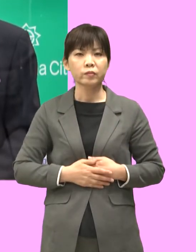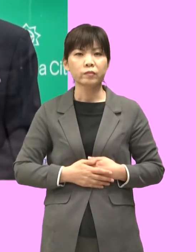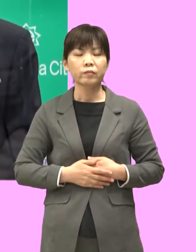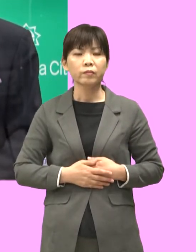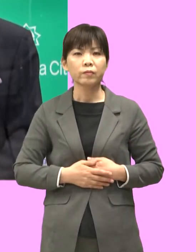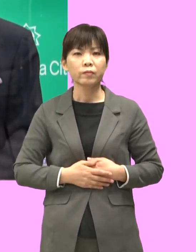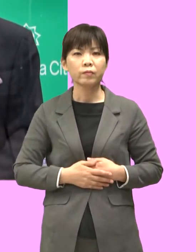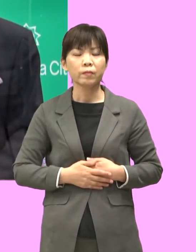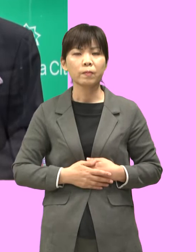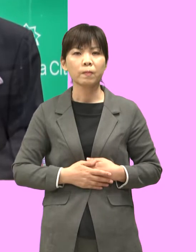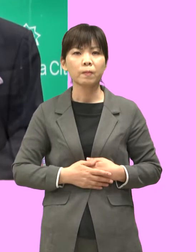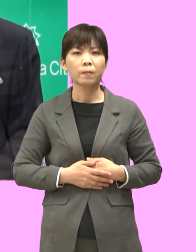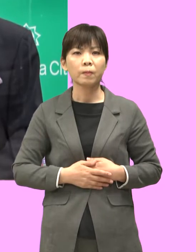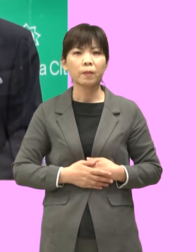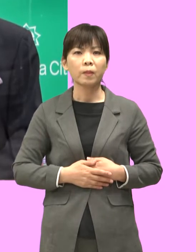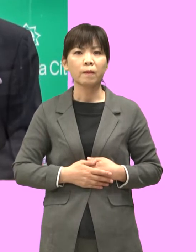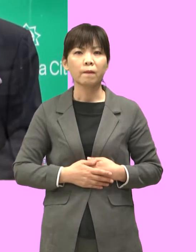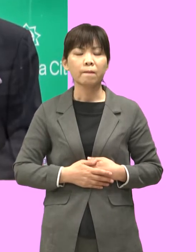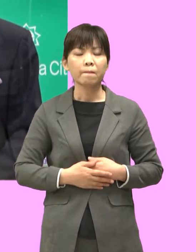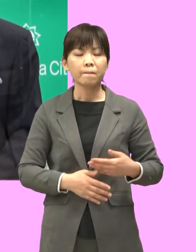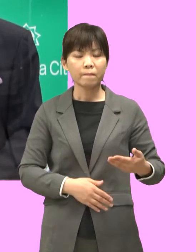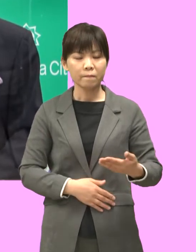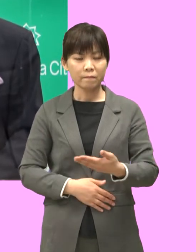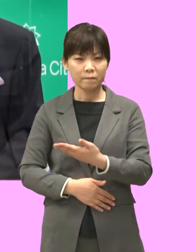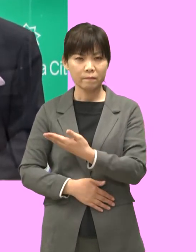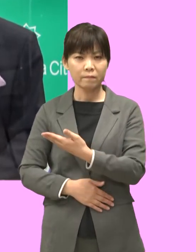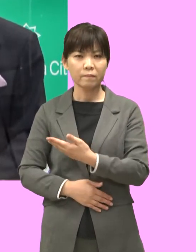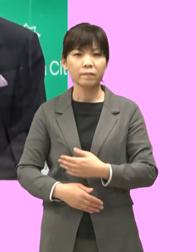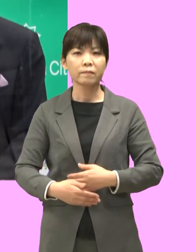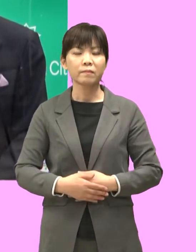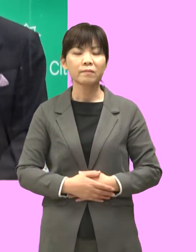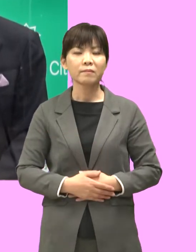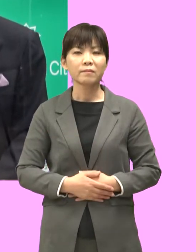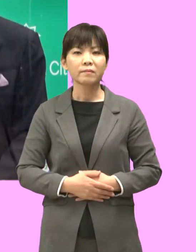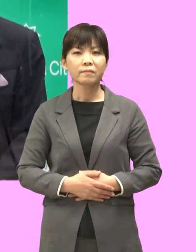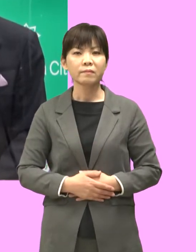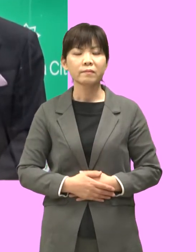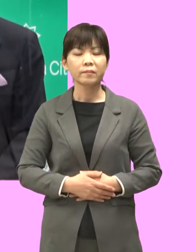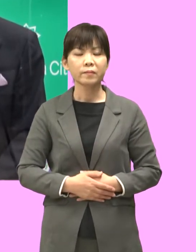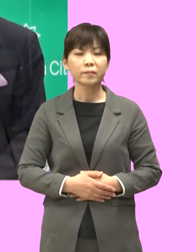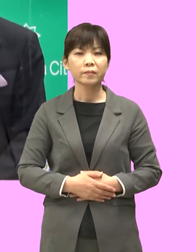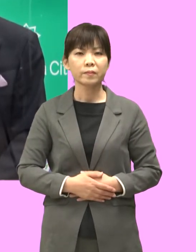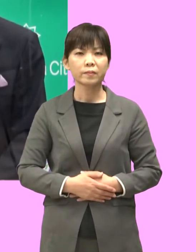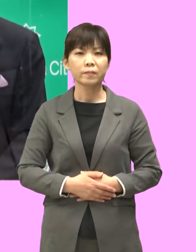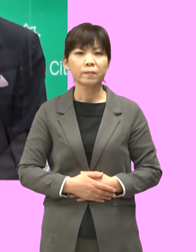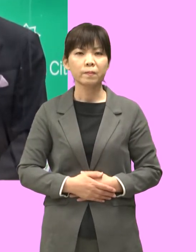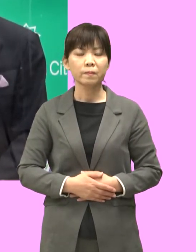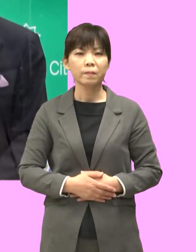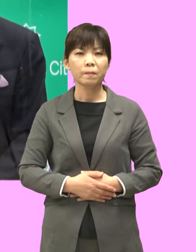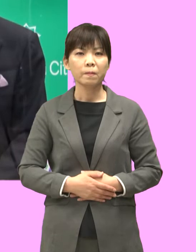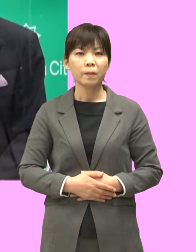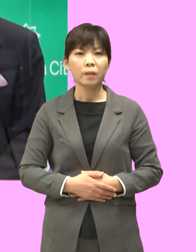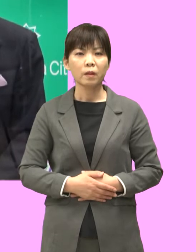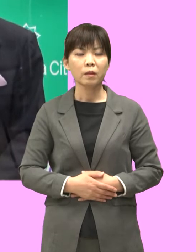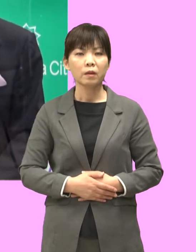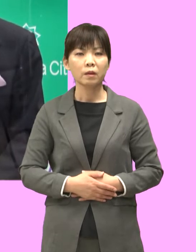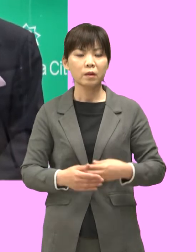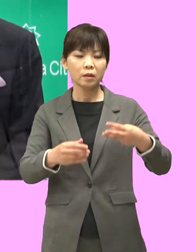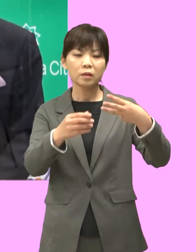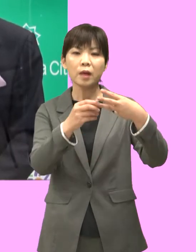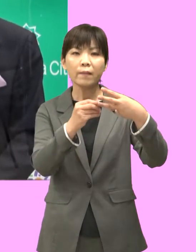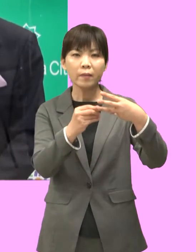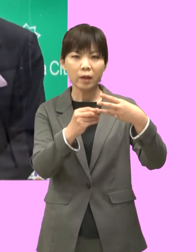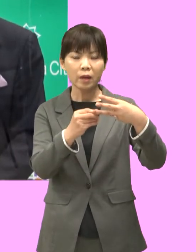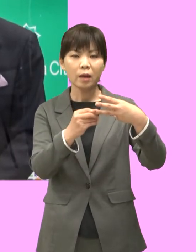。 他にございますか。 NHK さん。 NHK 福島の本田です。3番目